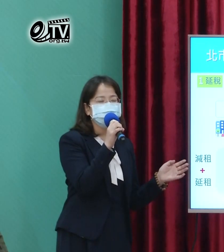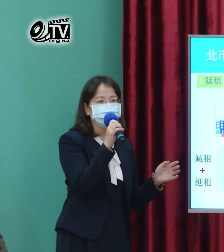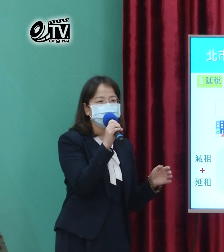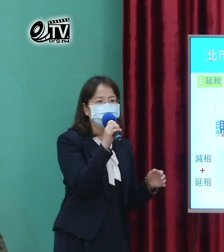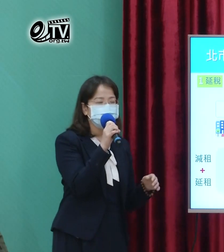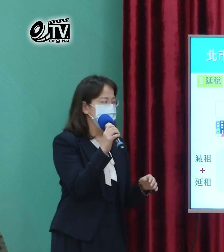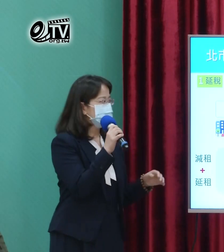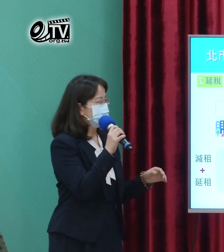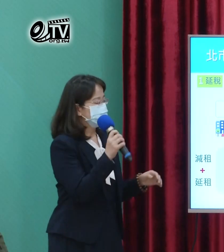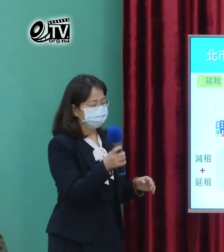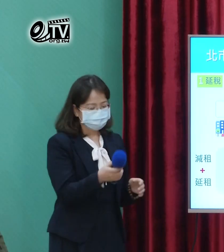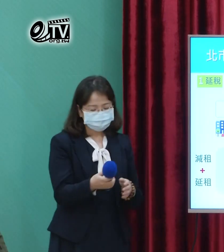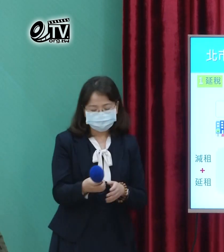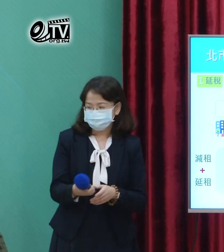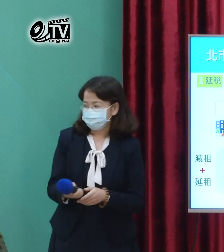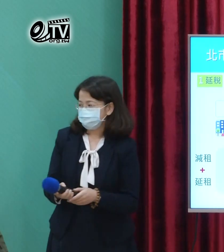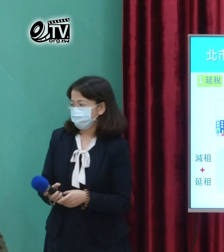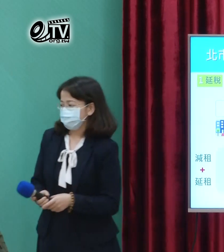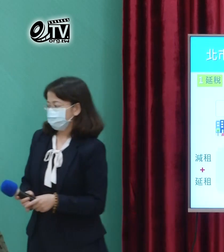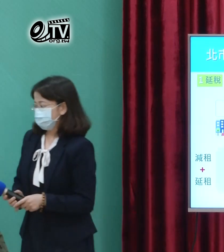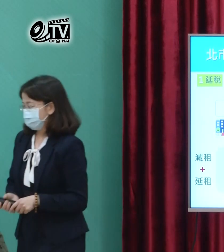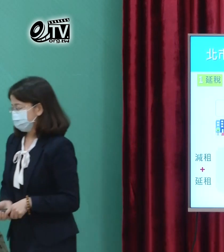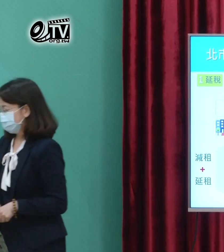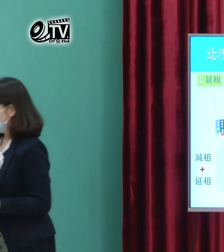可以度过一个难关。